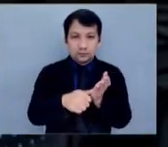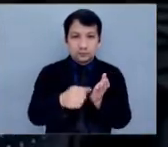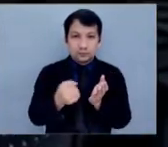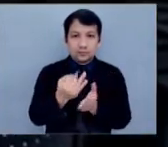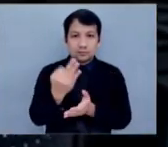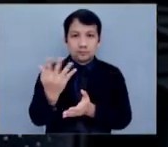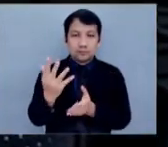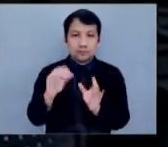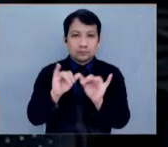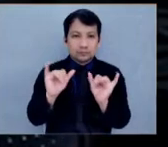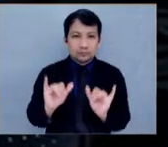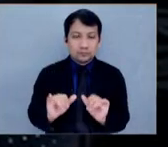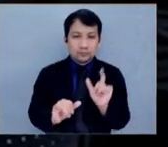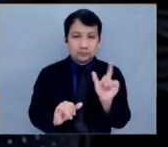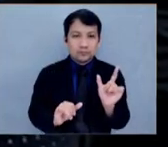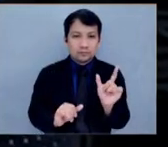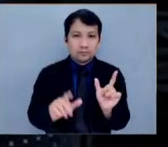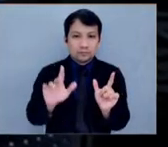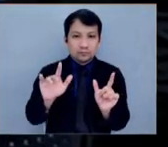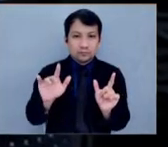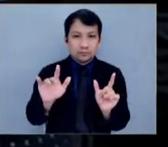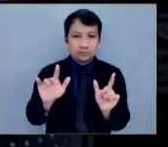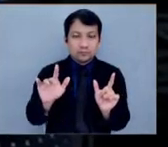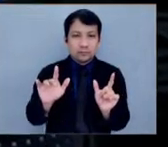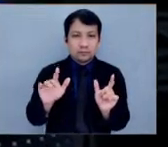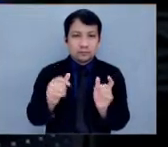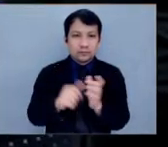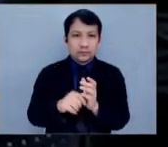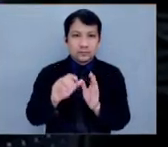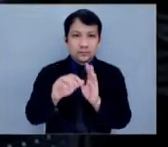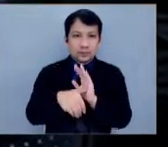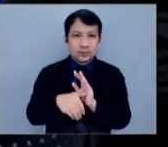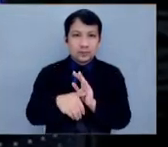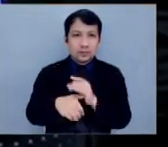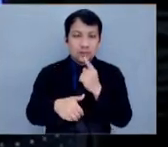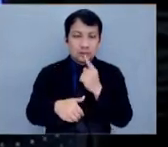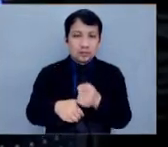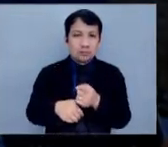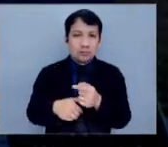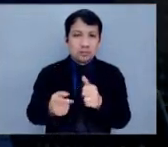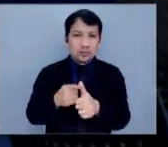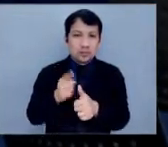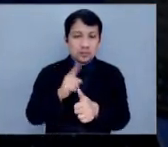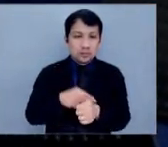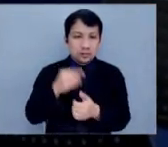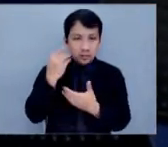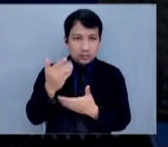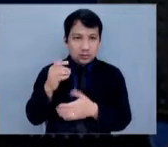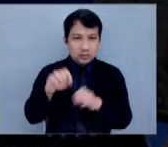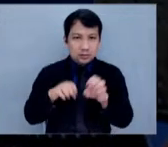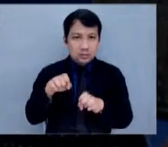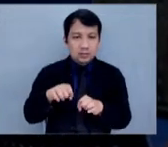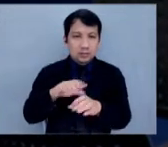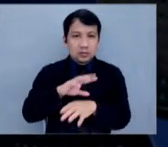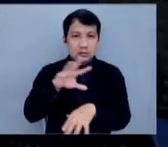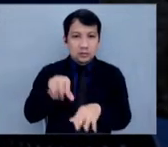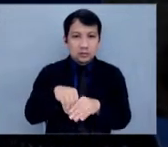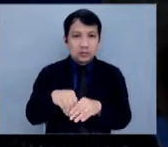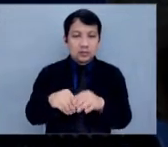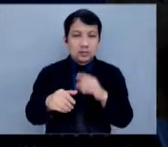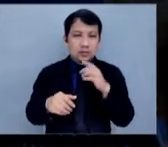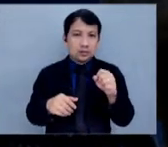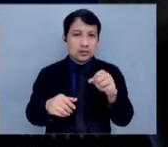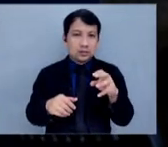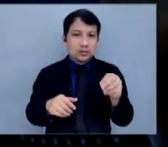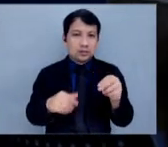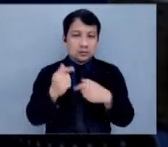sa 2025 midterm elections ng COMELEC. Unang sumalang sa evaluation ang joint venture ng SMS